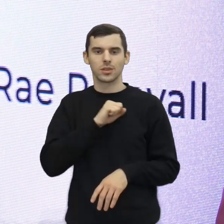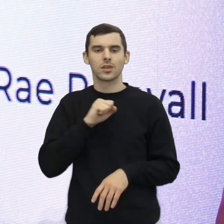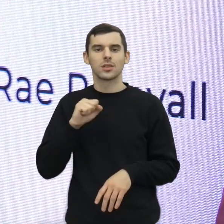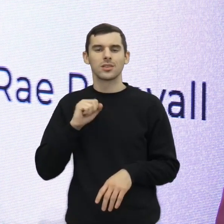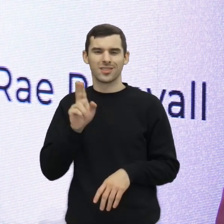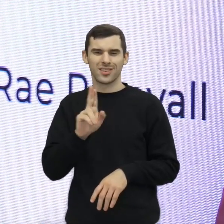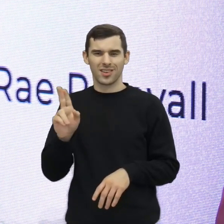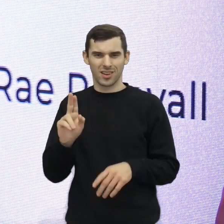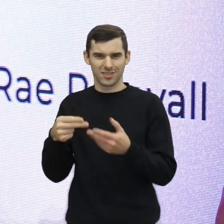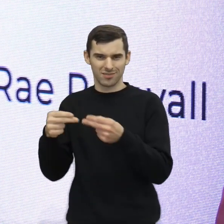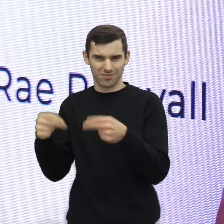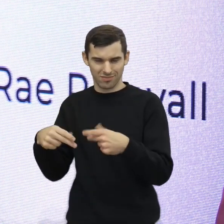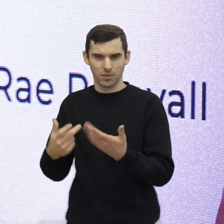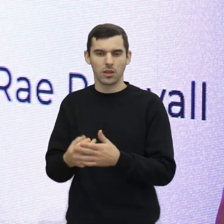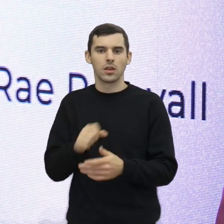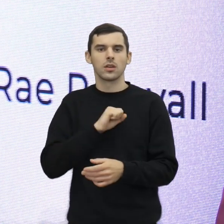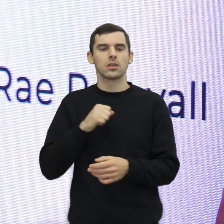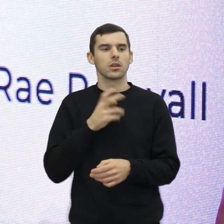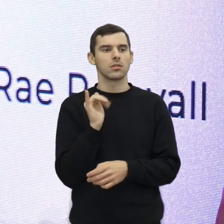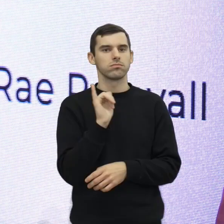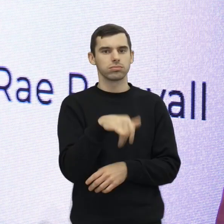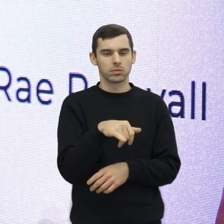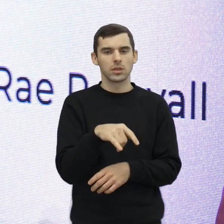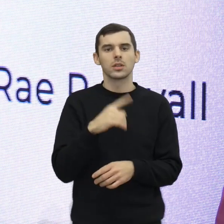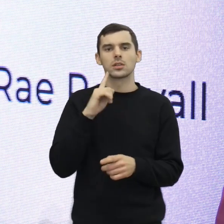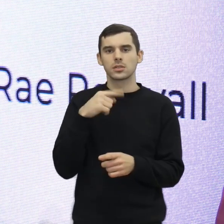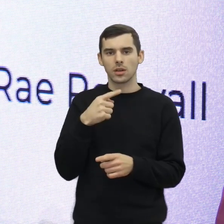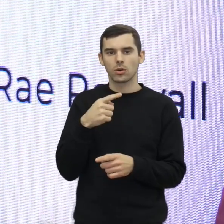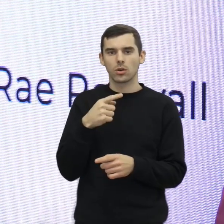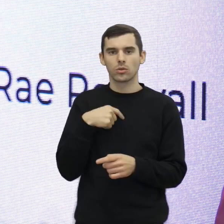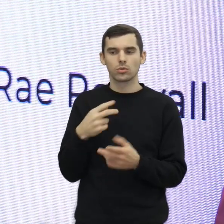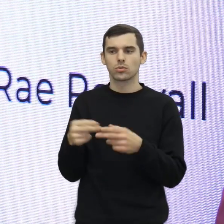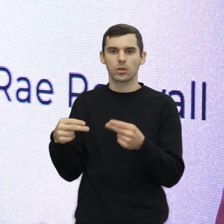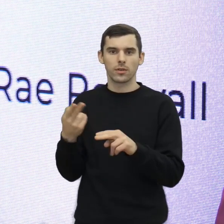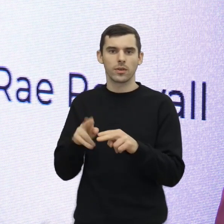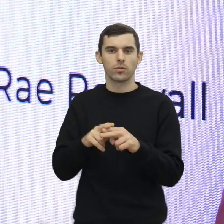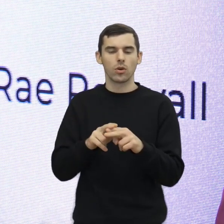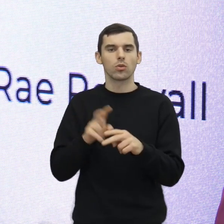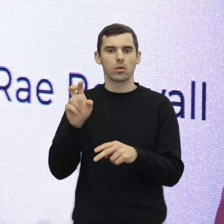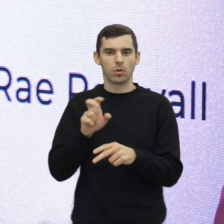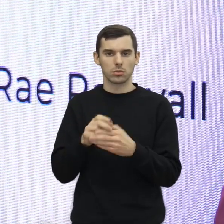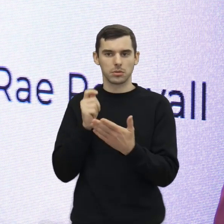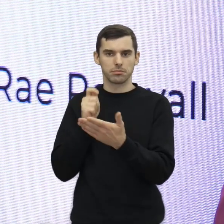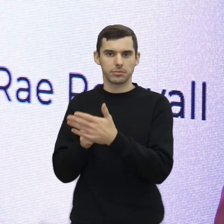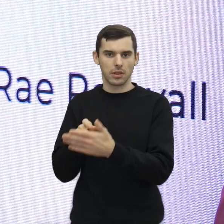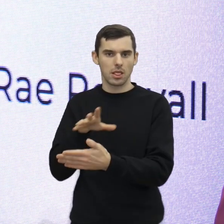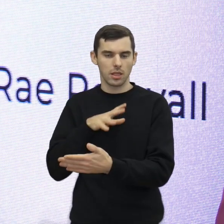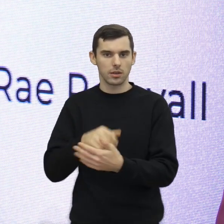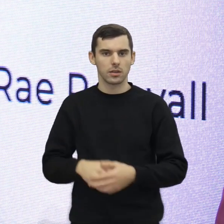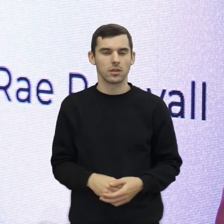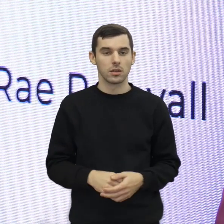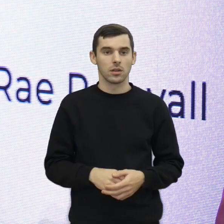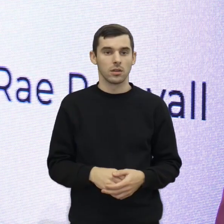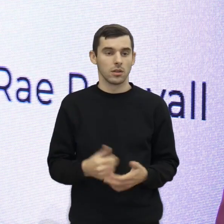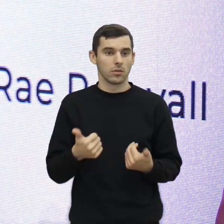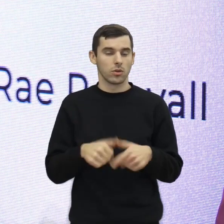ir sako, mes jums negalim išrašyti hormonų, nes jūs susituokę. Tai visiškai toks, nežinau, komedija,